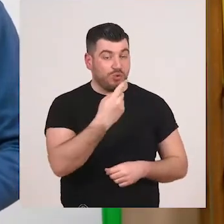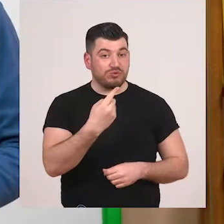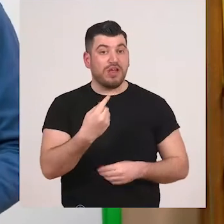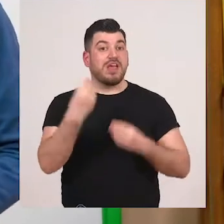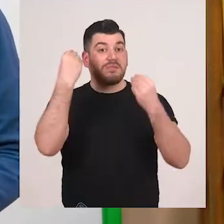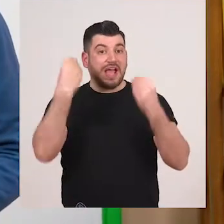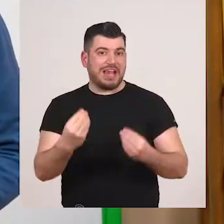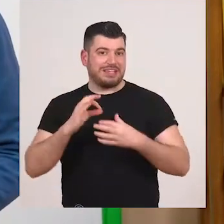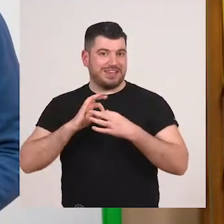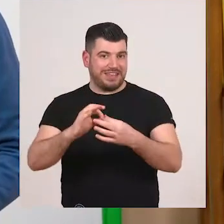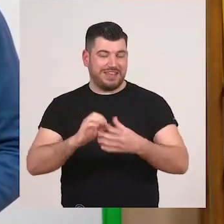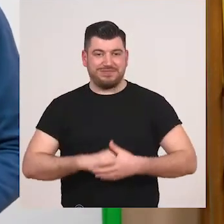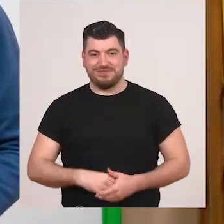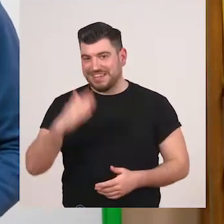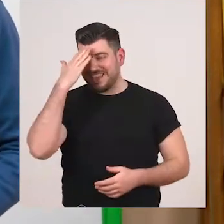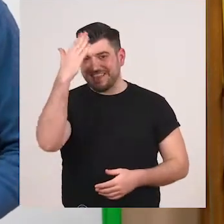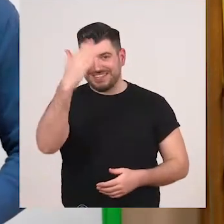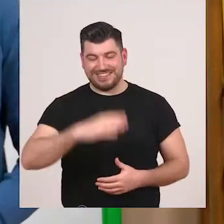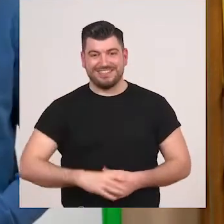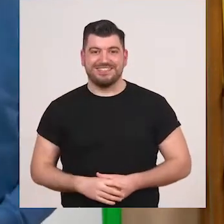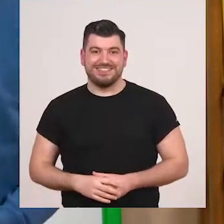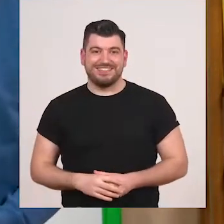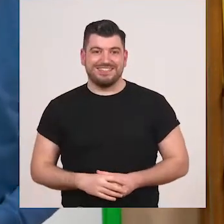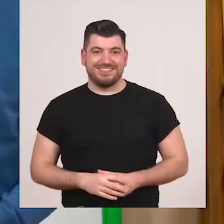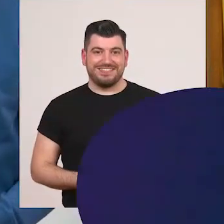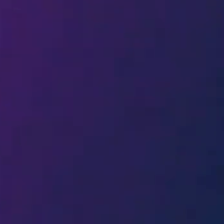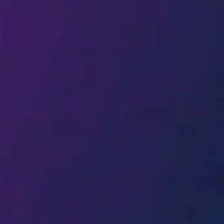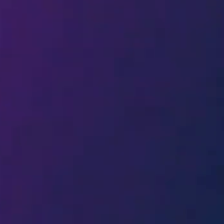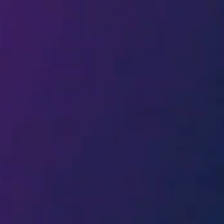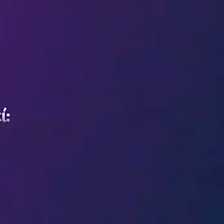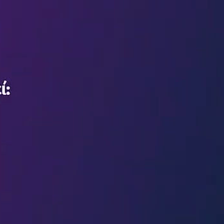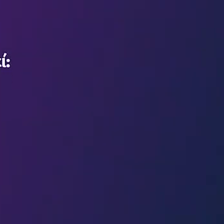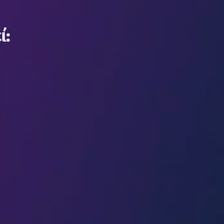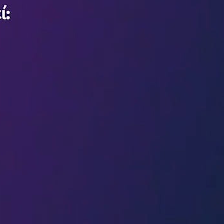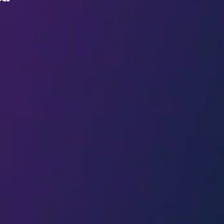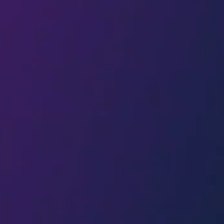έχετε μια καλή συνέχεια. Γεια σας.